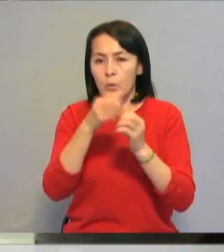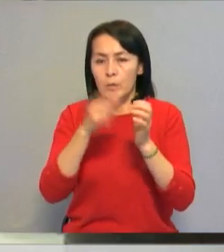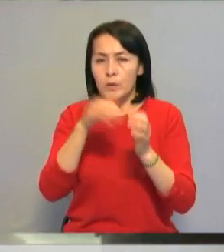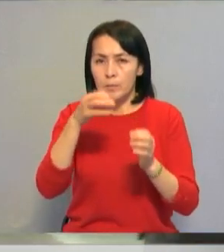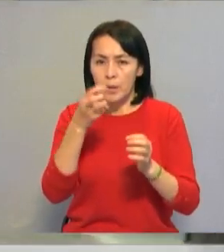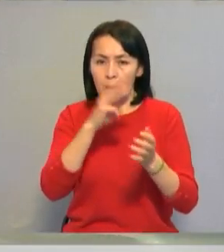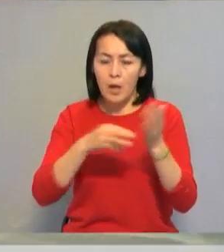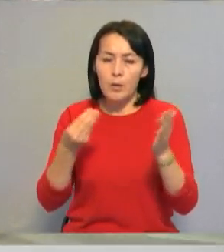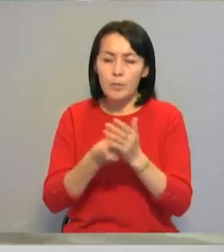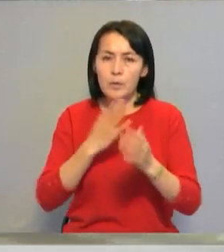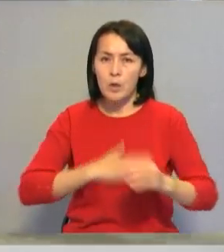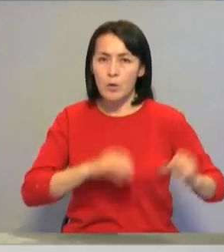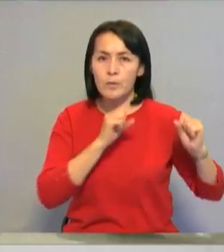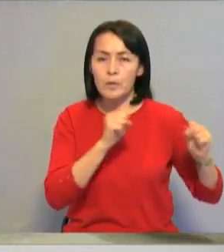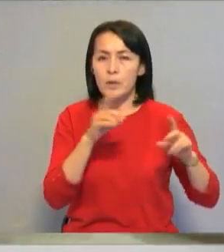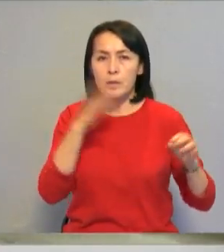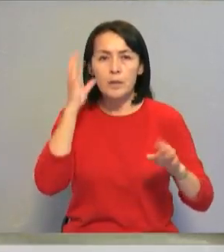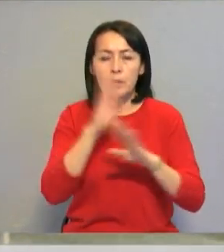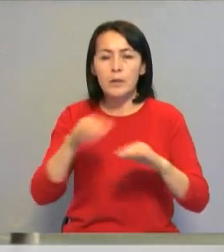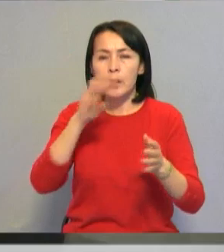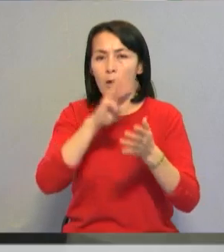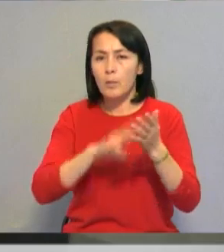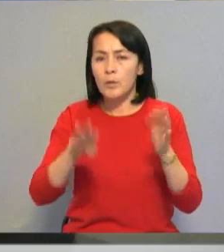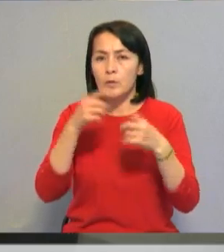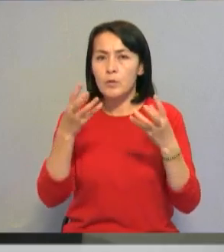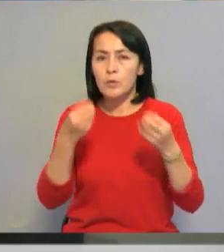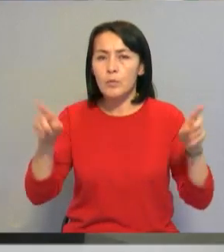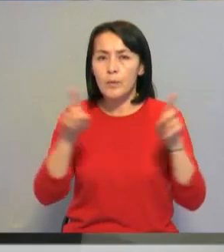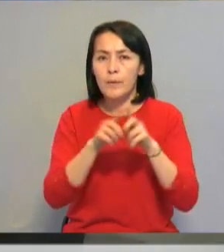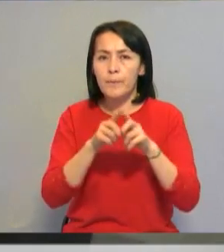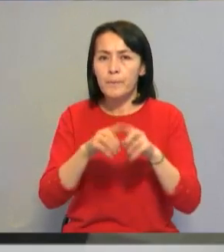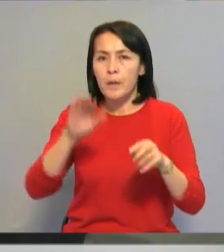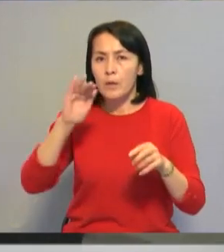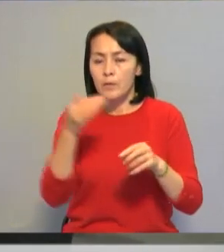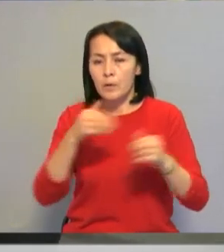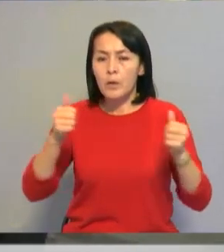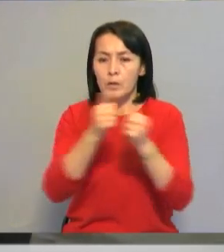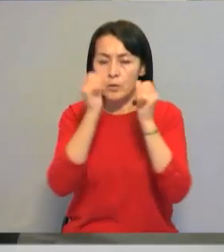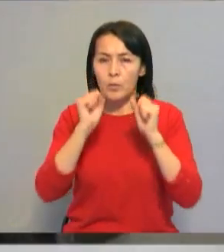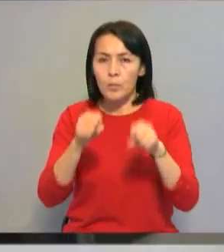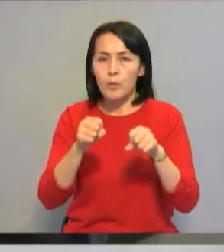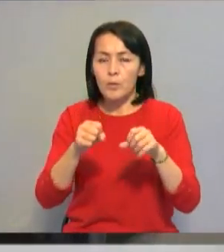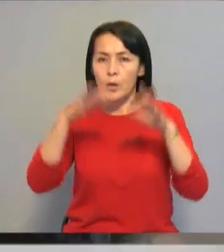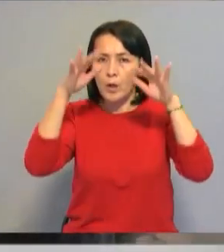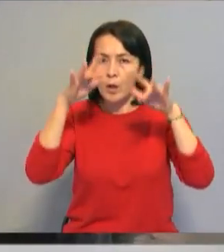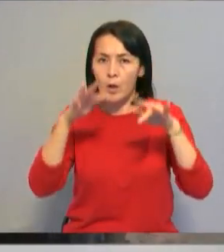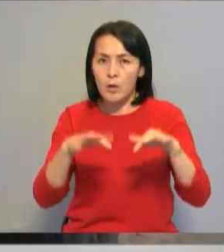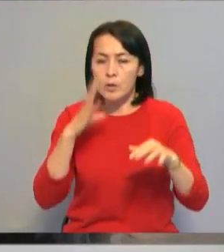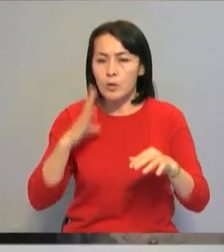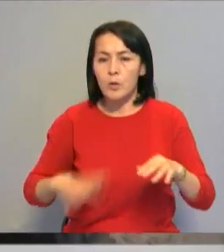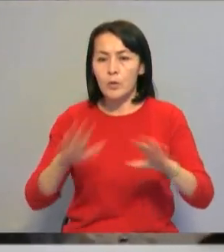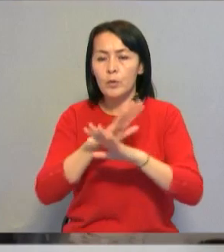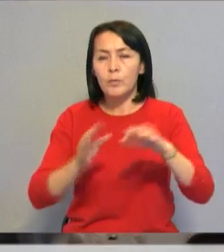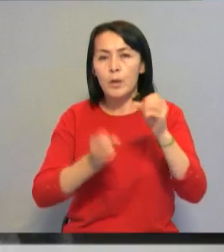17 мың теңге. Қауіпсіздік шарасын елемеу тек айыппұлға ғана емес, сонымен қатар оқыс жағдайларға әкелуі мүмкін. Қардың түскенін